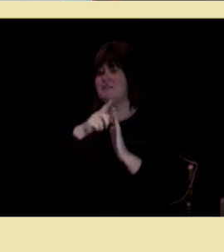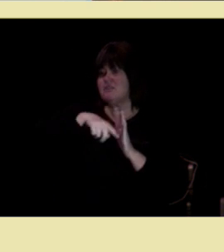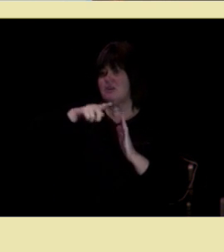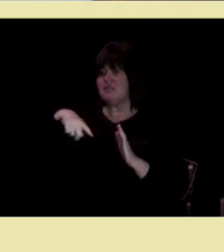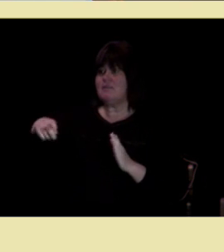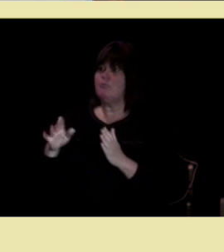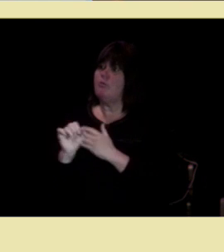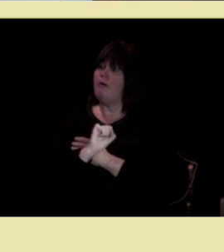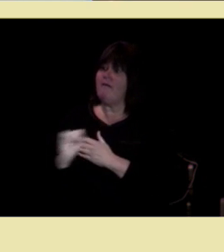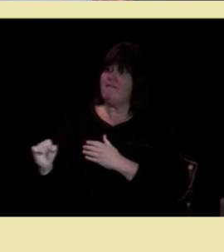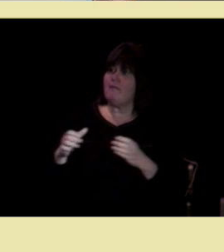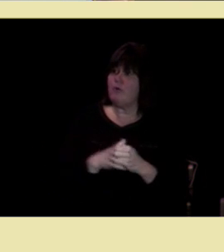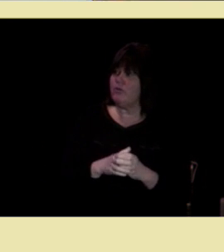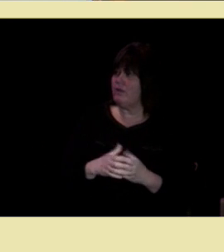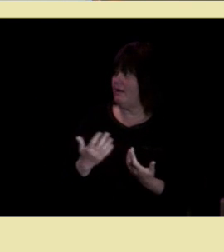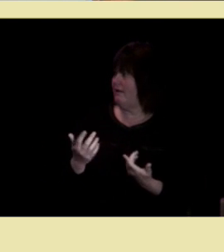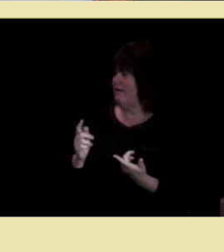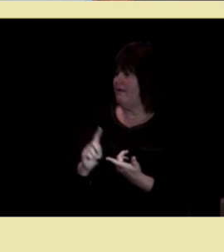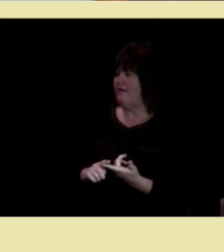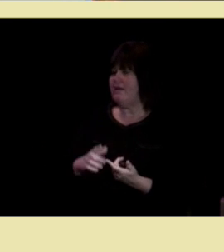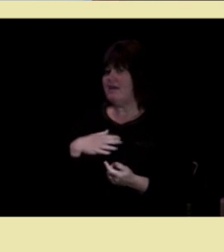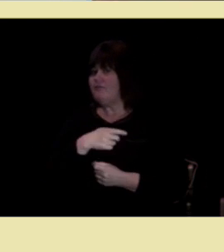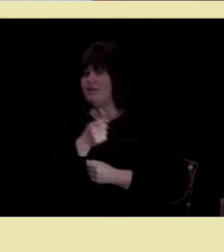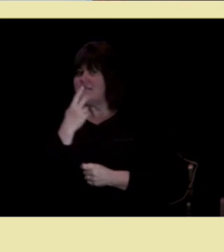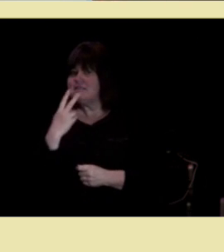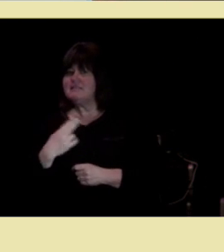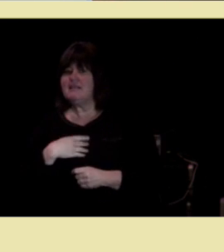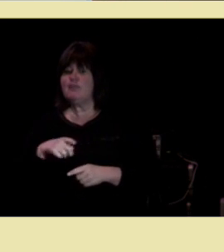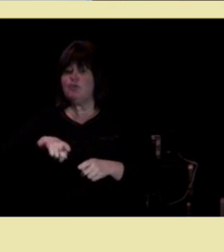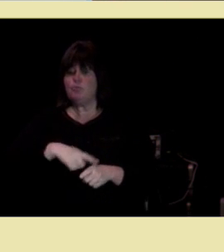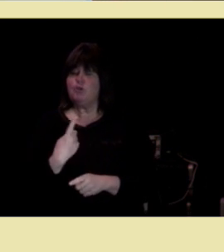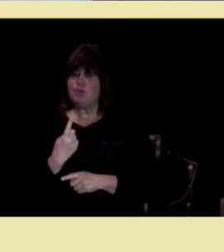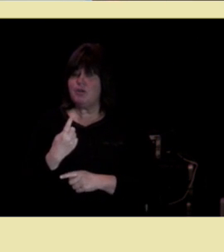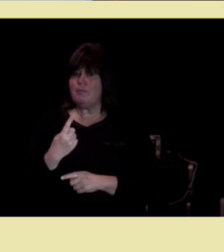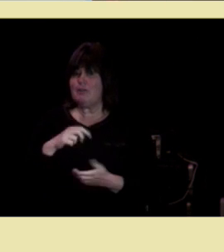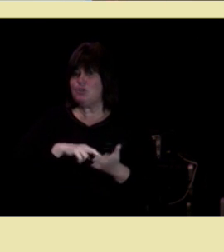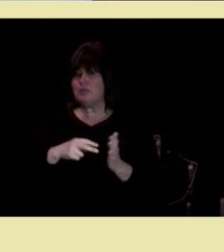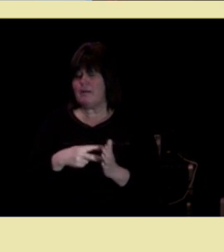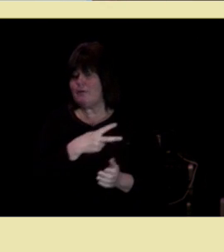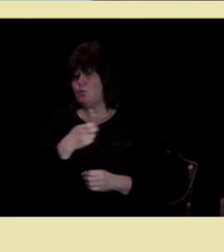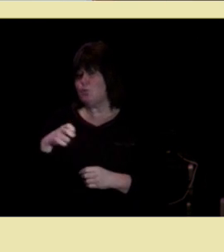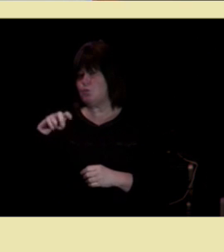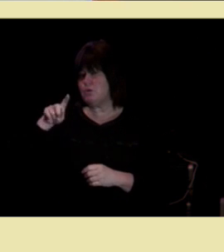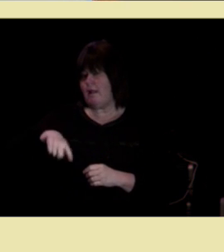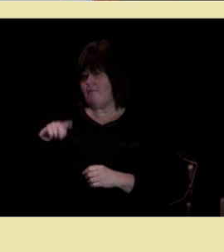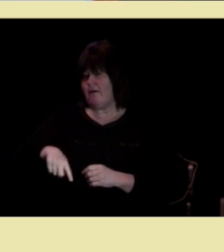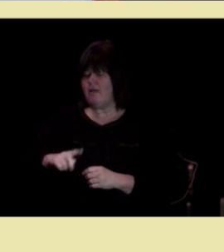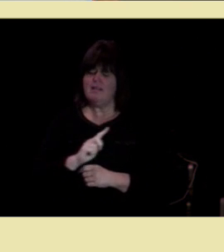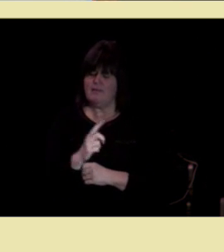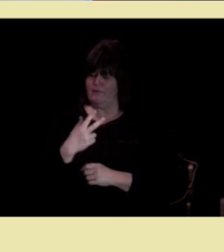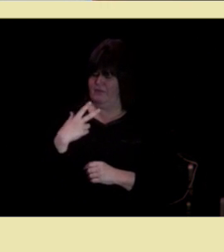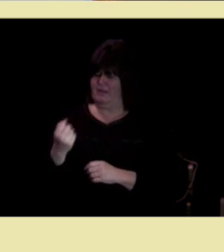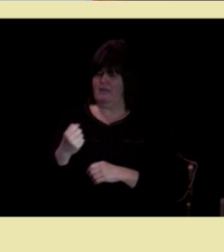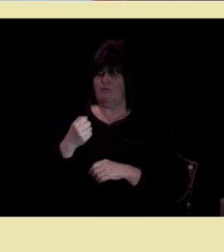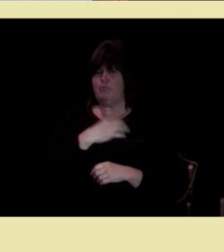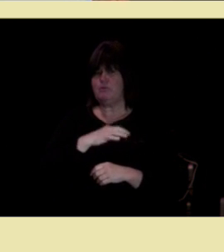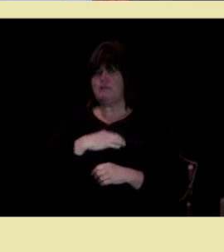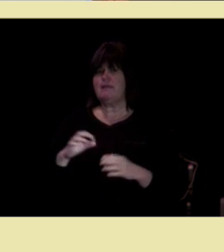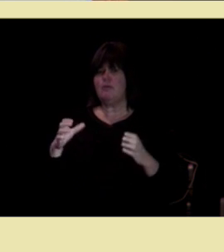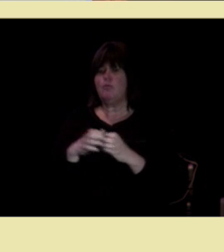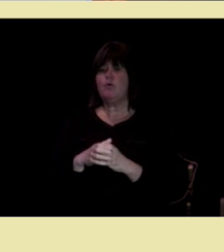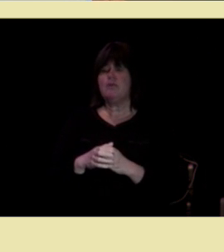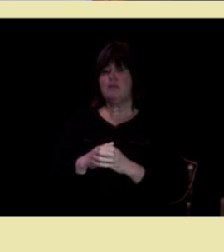vil at dere skal se, er at når vi begynte med dette systemet i 2011, så var det kun i 30% av møtene at familien og